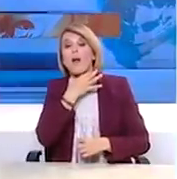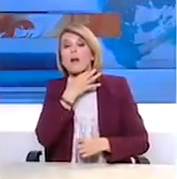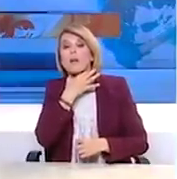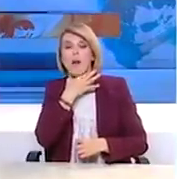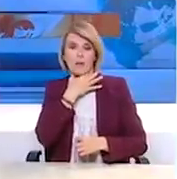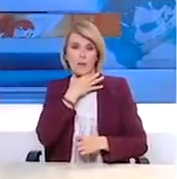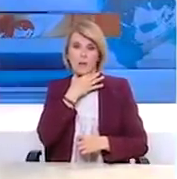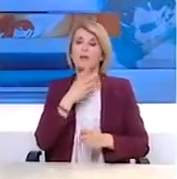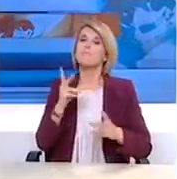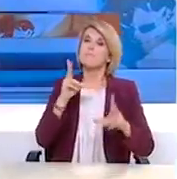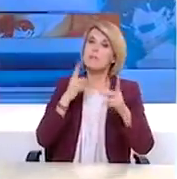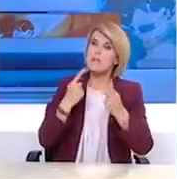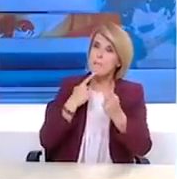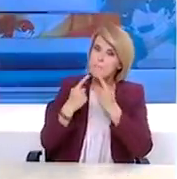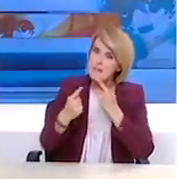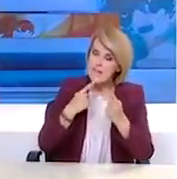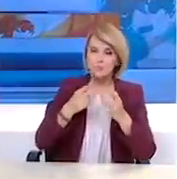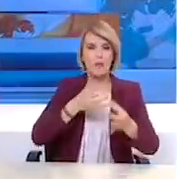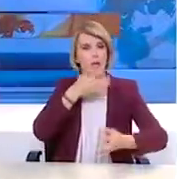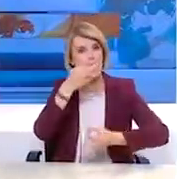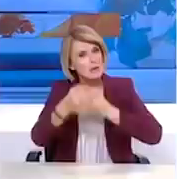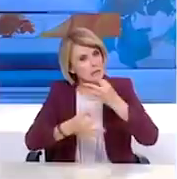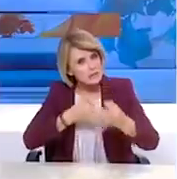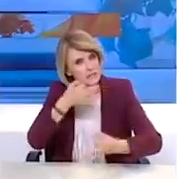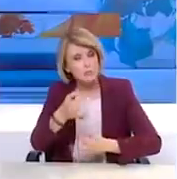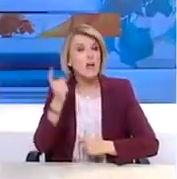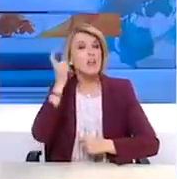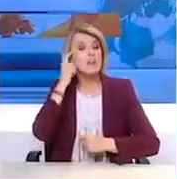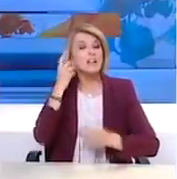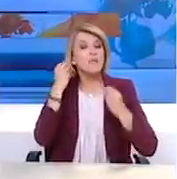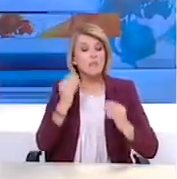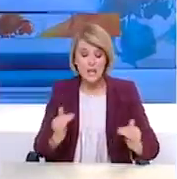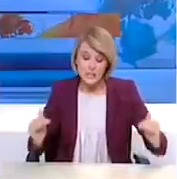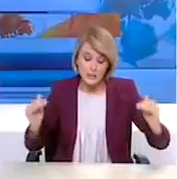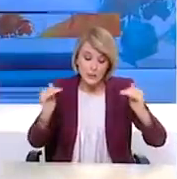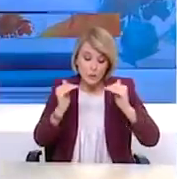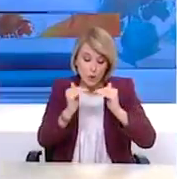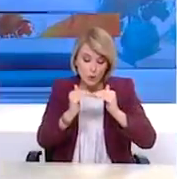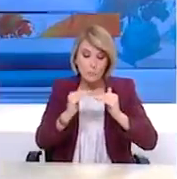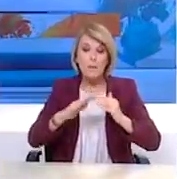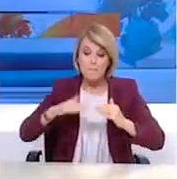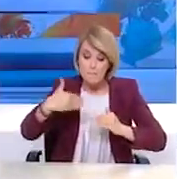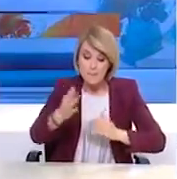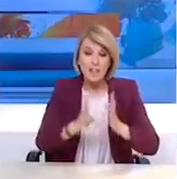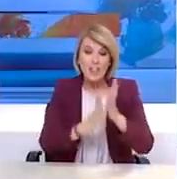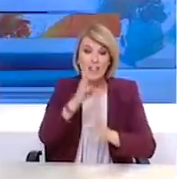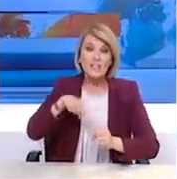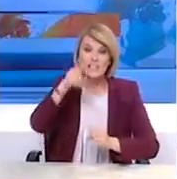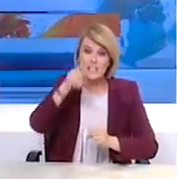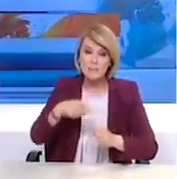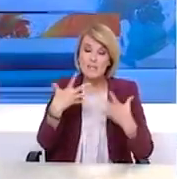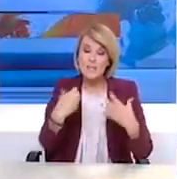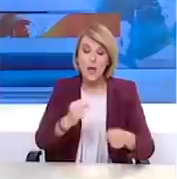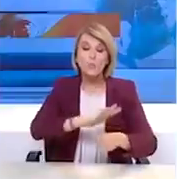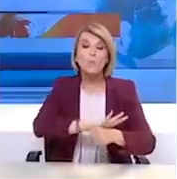να μιλήσουμε μαζί τους, να τους εξηγήσουμε τι κάνουμε και να εξασφαλίσουμε όλα τα απαραίτητα ώστε στις επόμενες 14 ημέρες να μην τους λείψει τίποτα. Και αυτό είναι